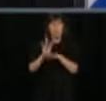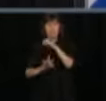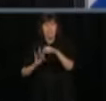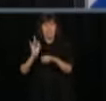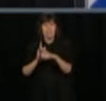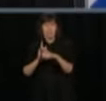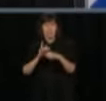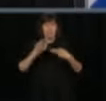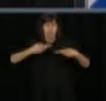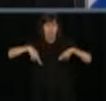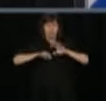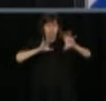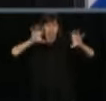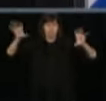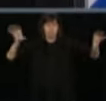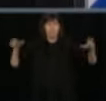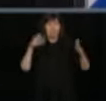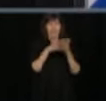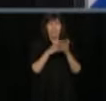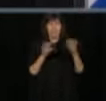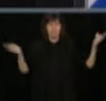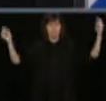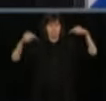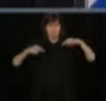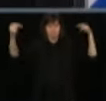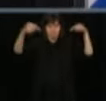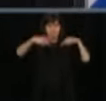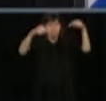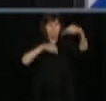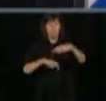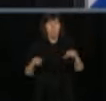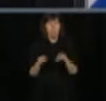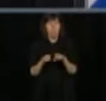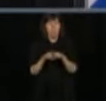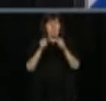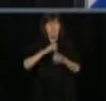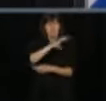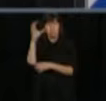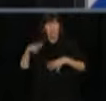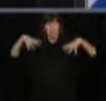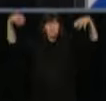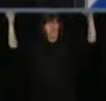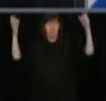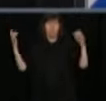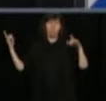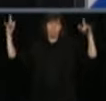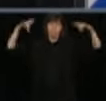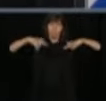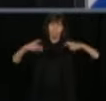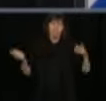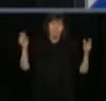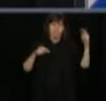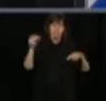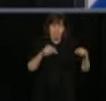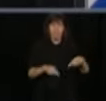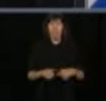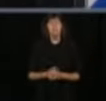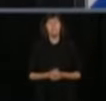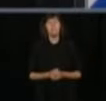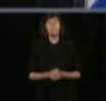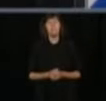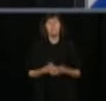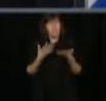viennent de l'étranger. Donc, on peut déjà vous dire aujourd'hui que pour ce qui est de la rentrée dans les cégeps et